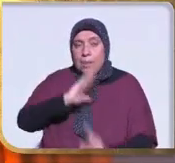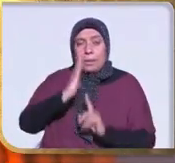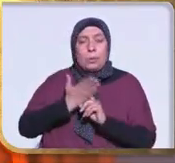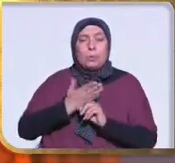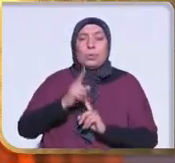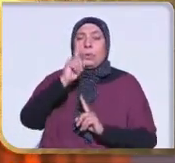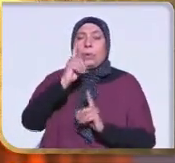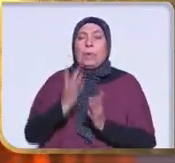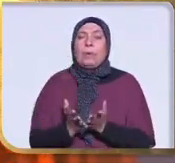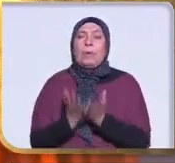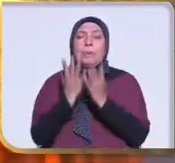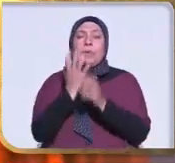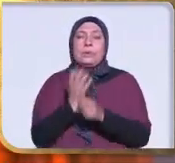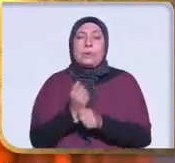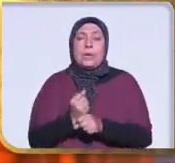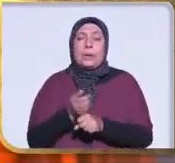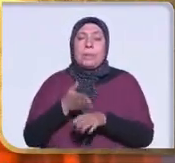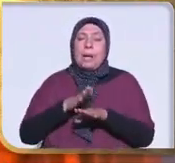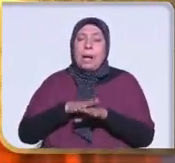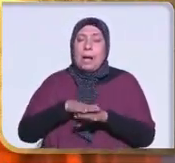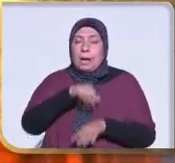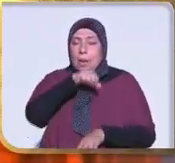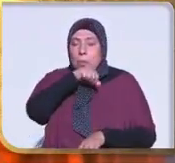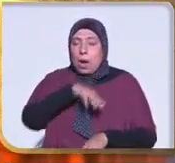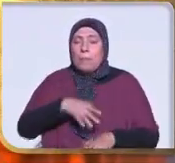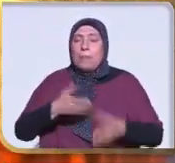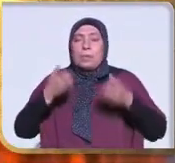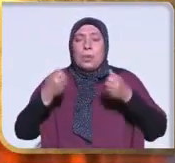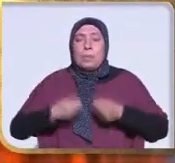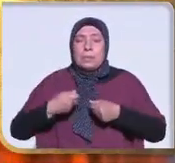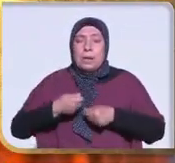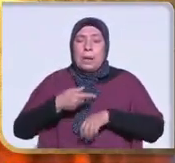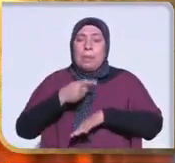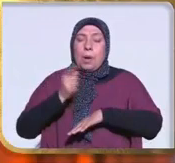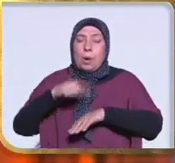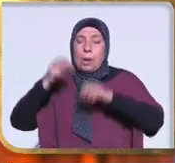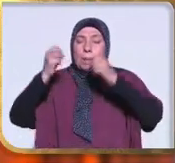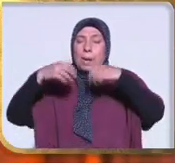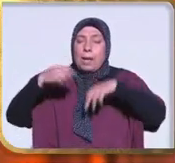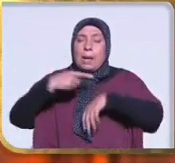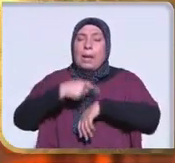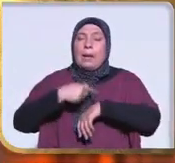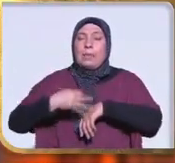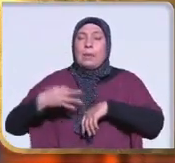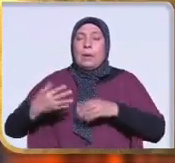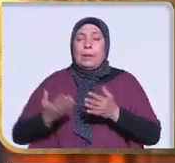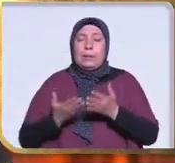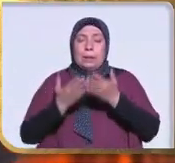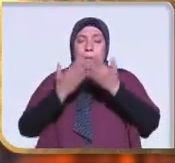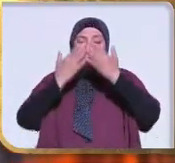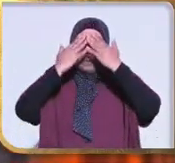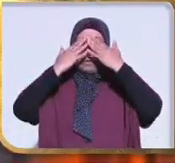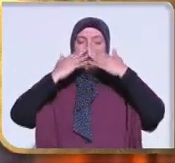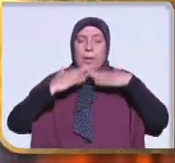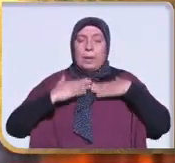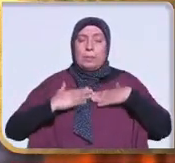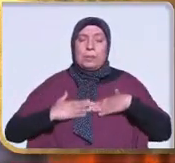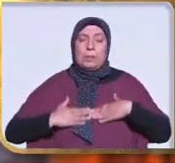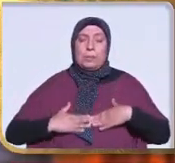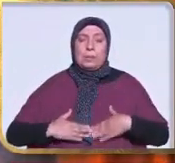رسول الله، اللهم صلي وسلم وبارك عليه في كل وقت وحين.